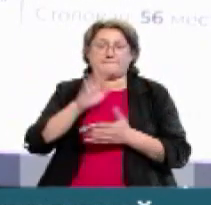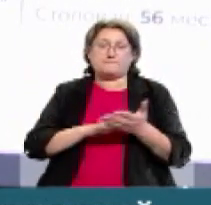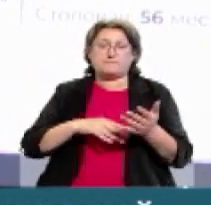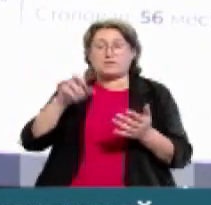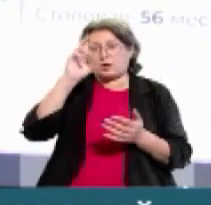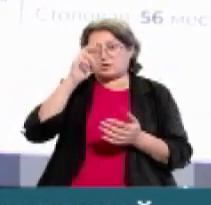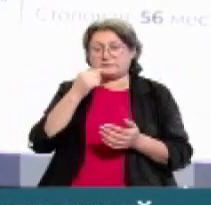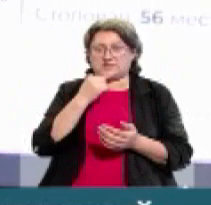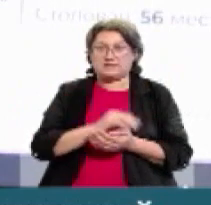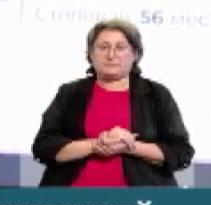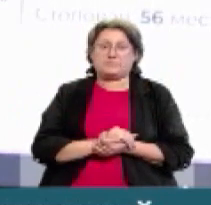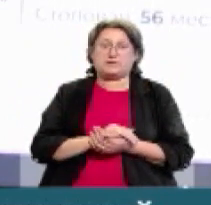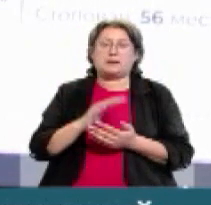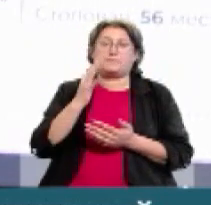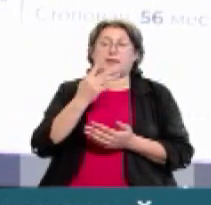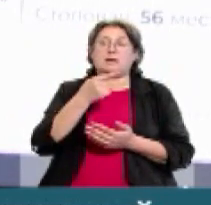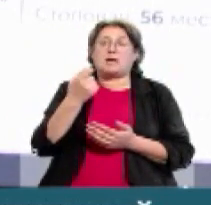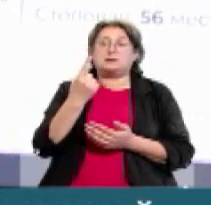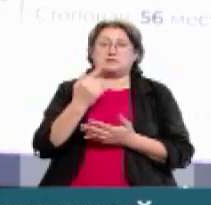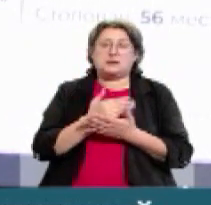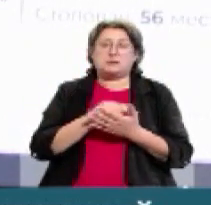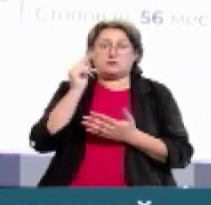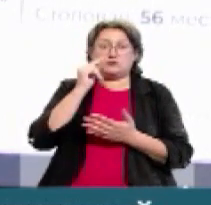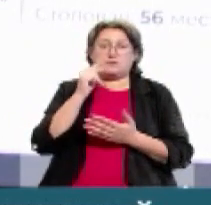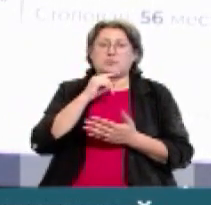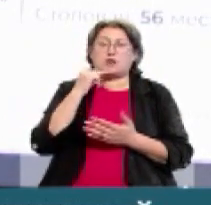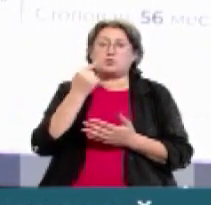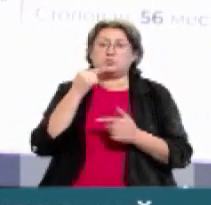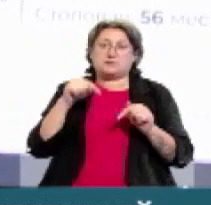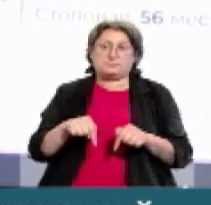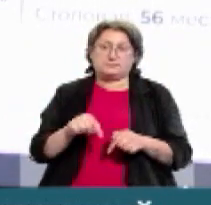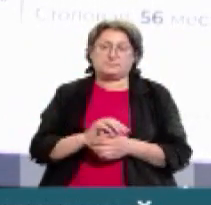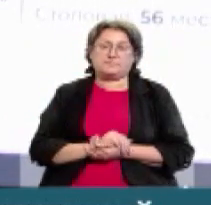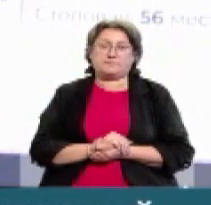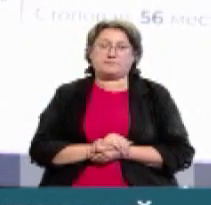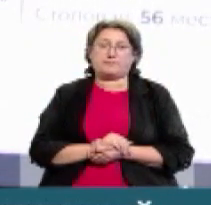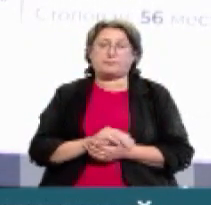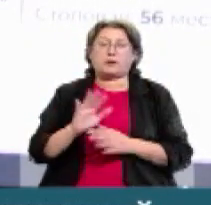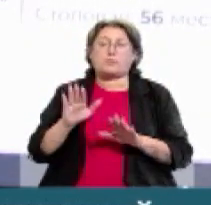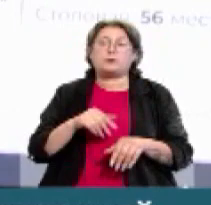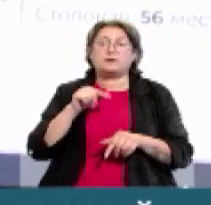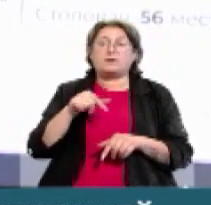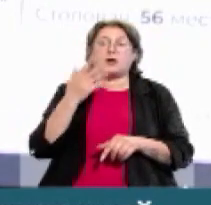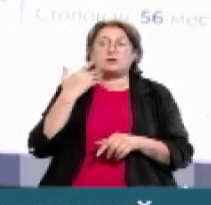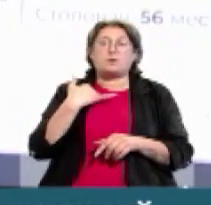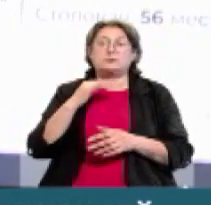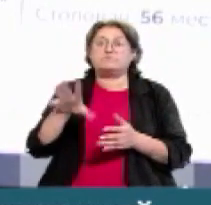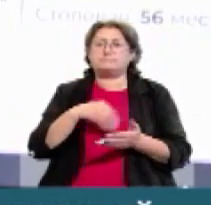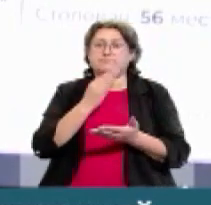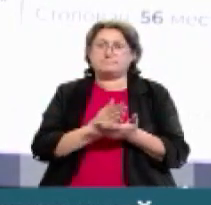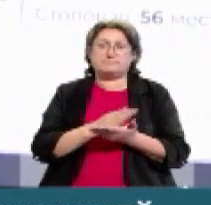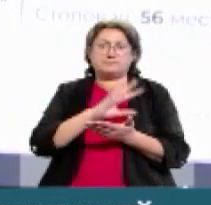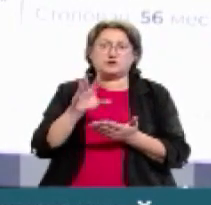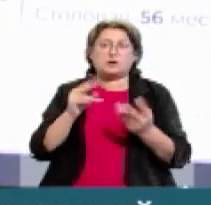на государственном языке. С пятого по одиннадцатый класс обучаемся на русском языке. После того, как нас оснастили всем